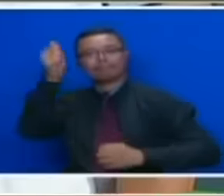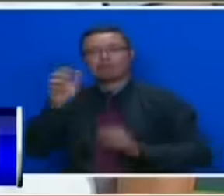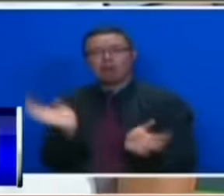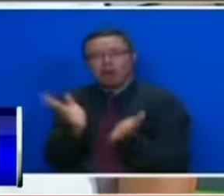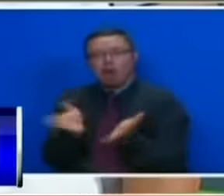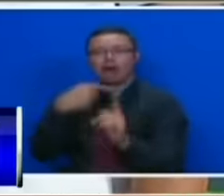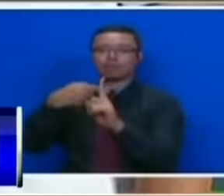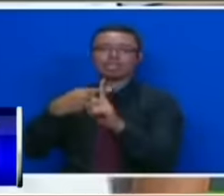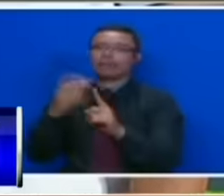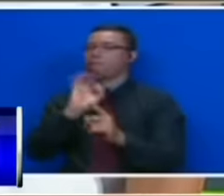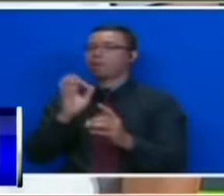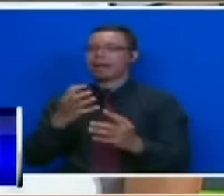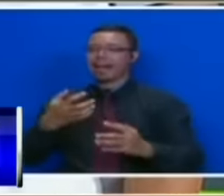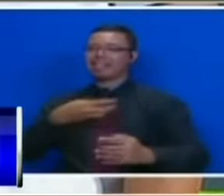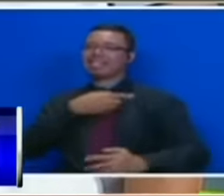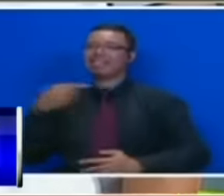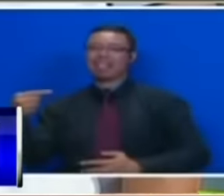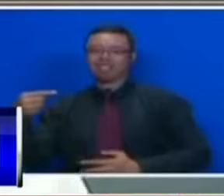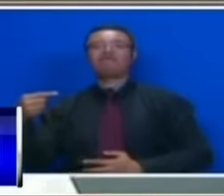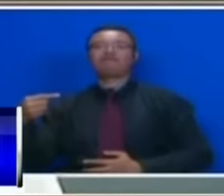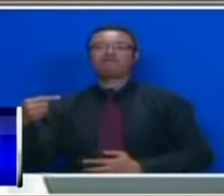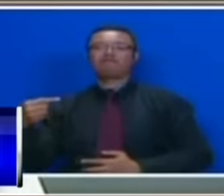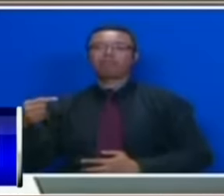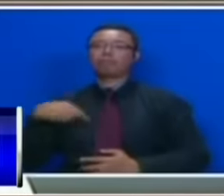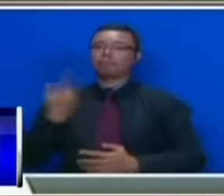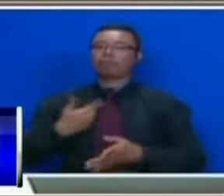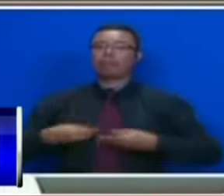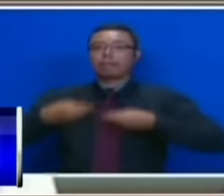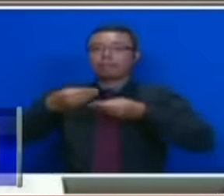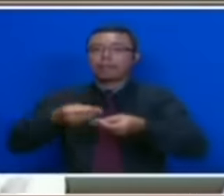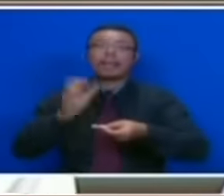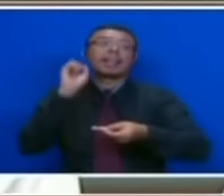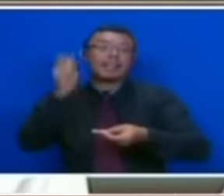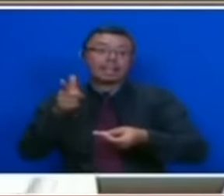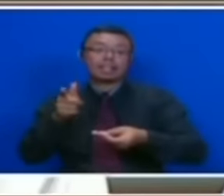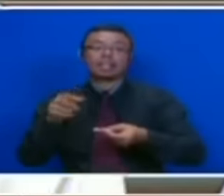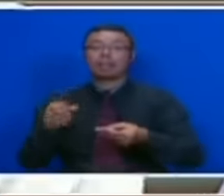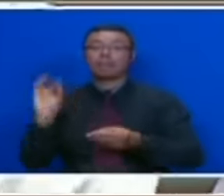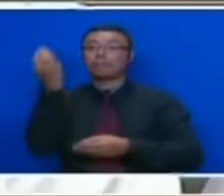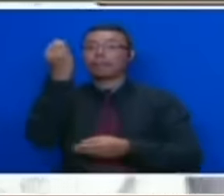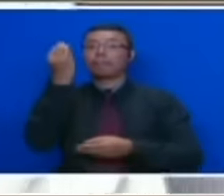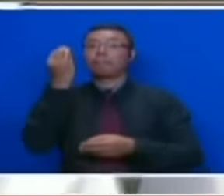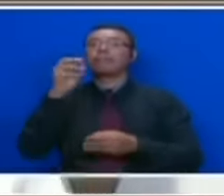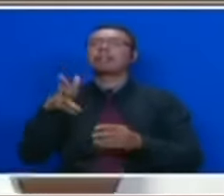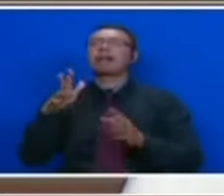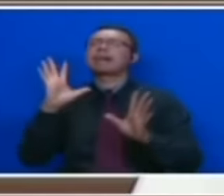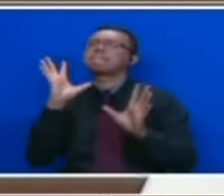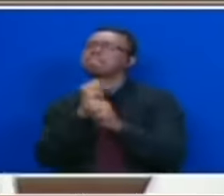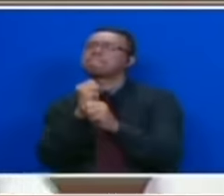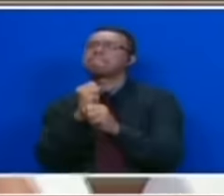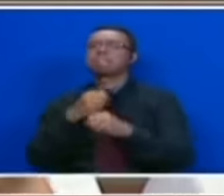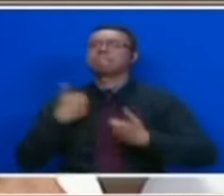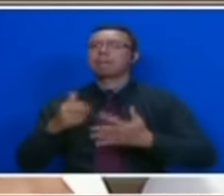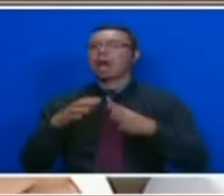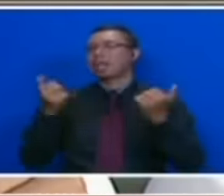positif, bukan energi yang negatif. Dan yang akan kami hadirkan adalah kepemimpinan efektif yang